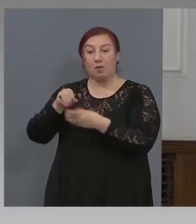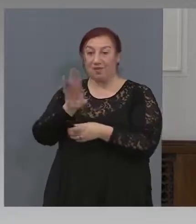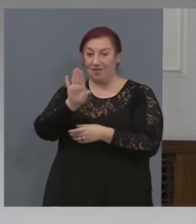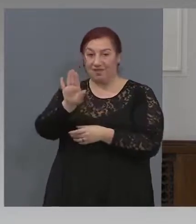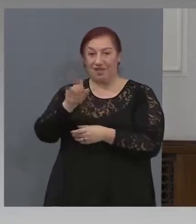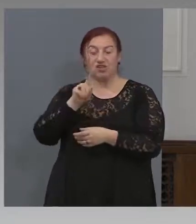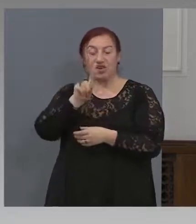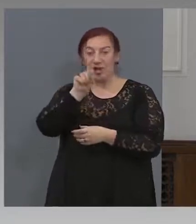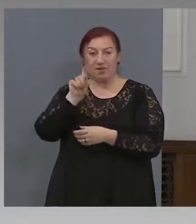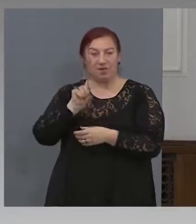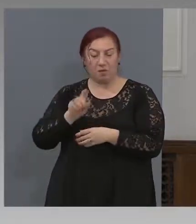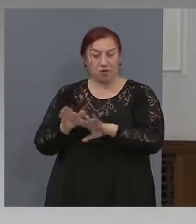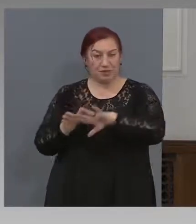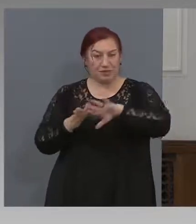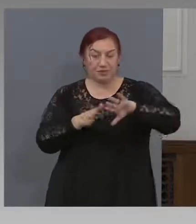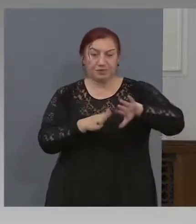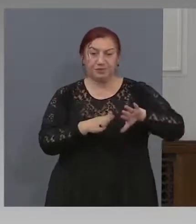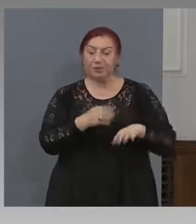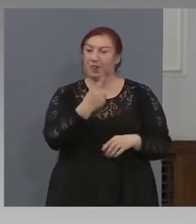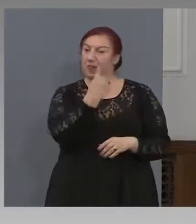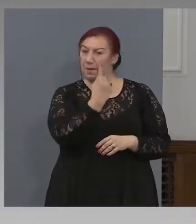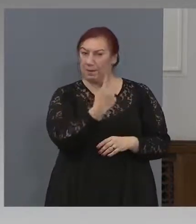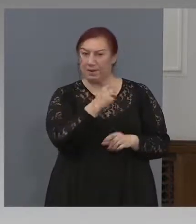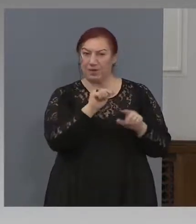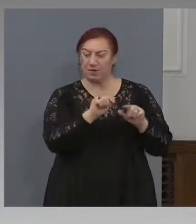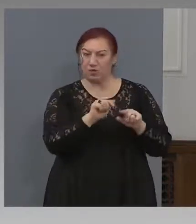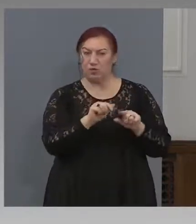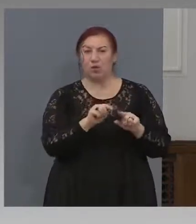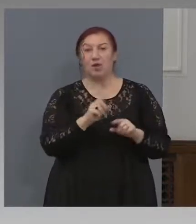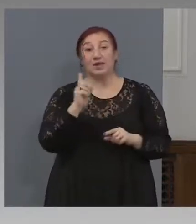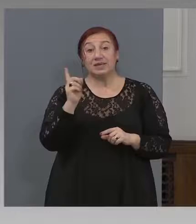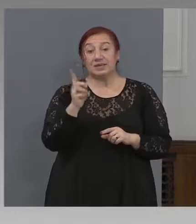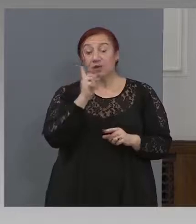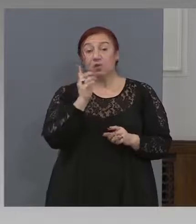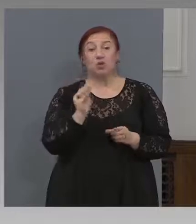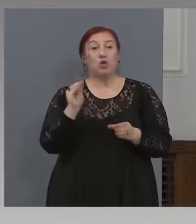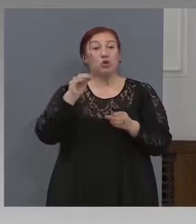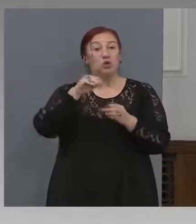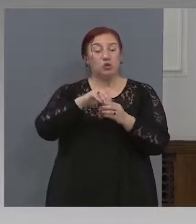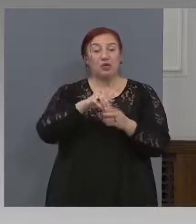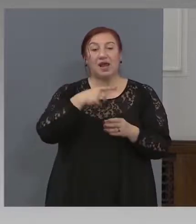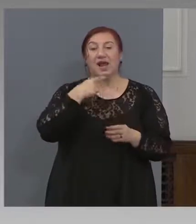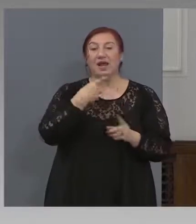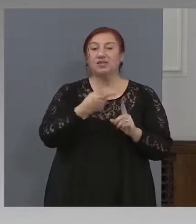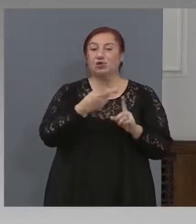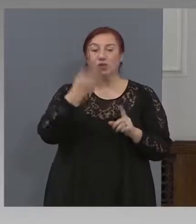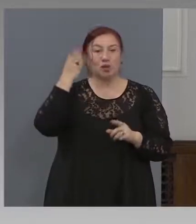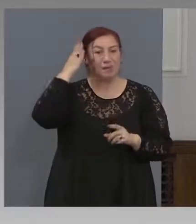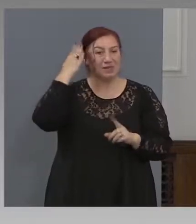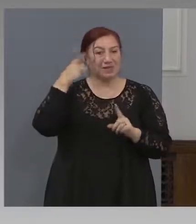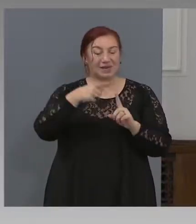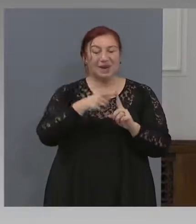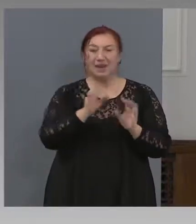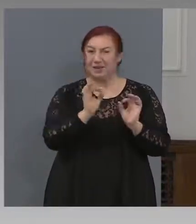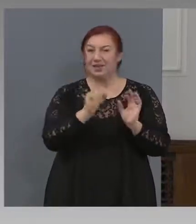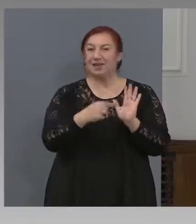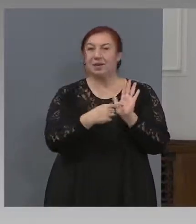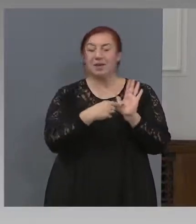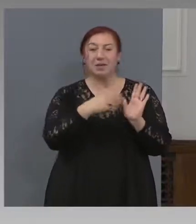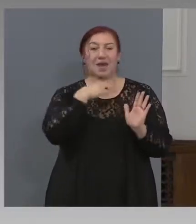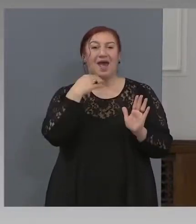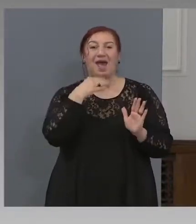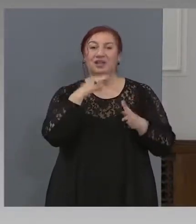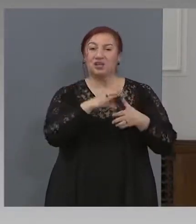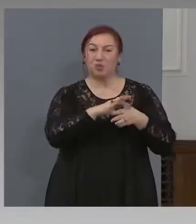въпрос. Първо, абсолютно само мога да допълня казаното от министър Танева с примера за агнешкото месо,